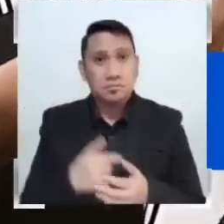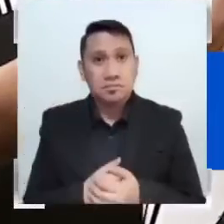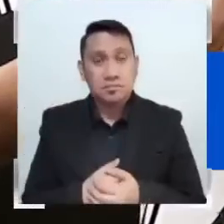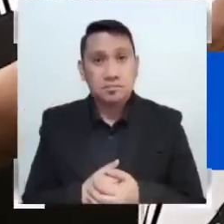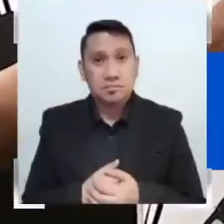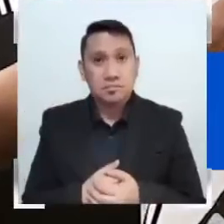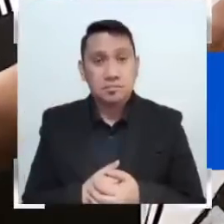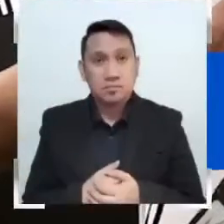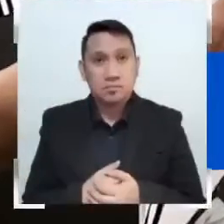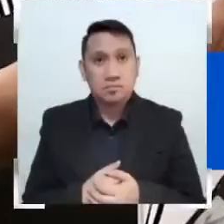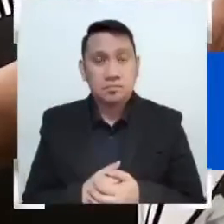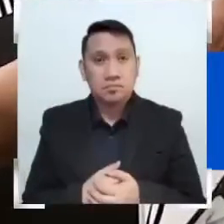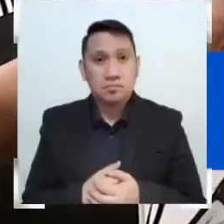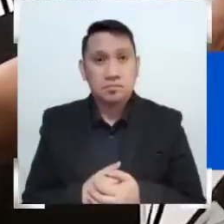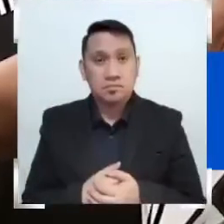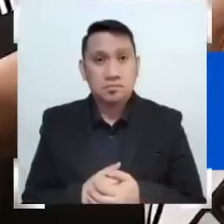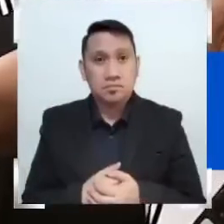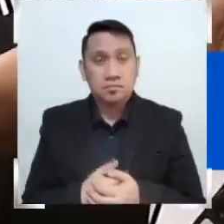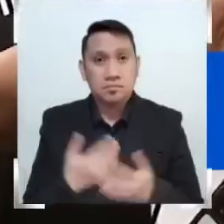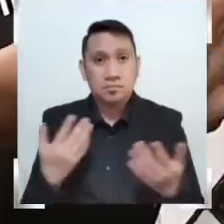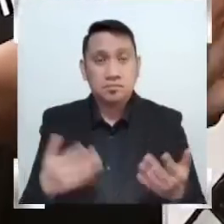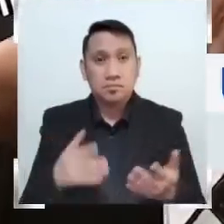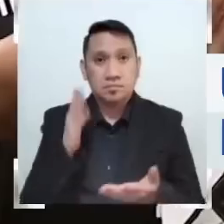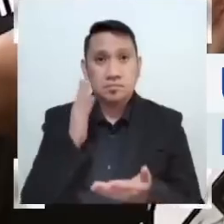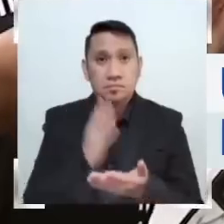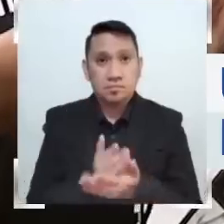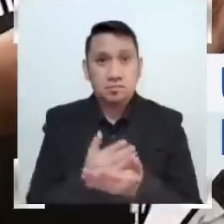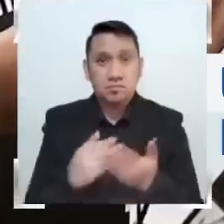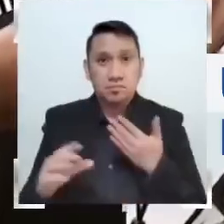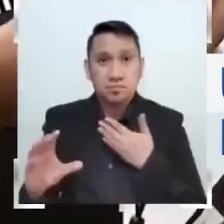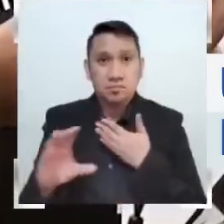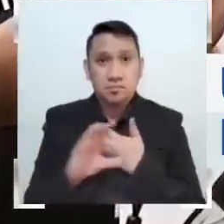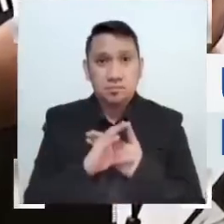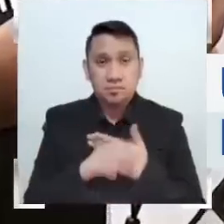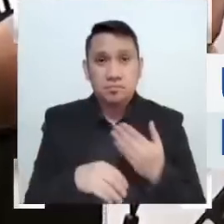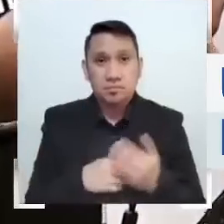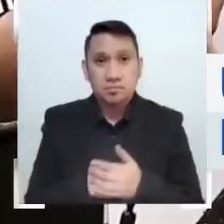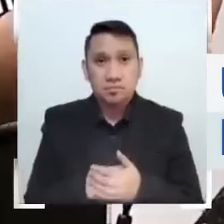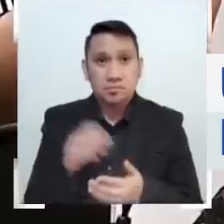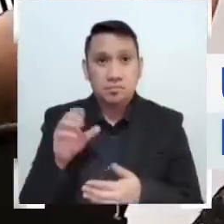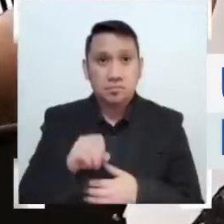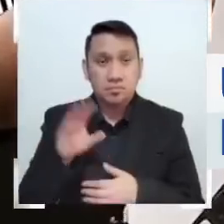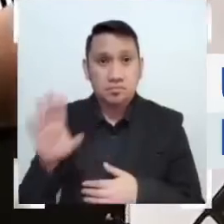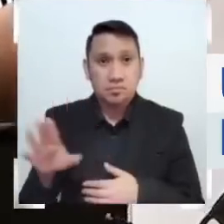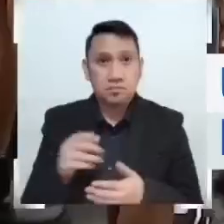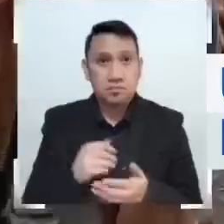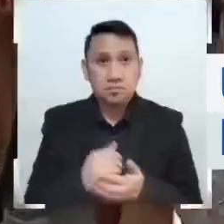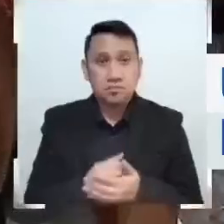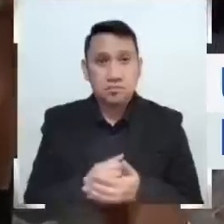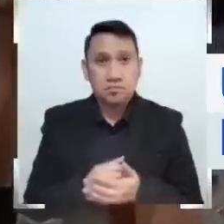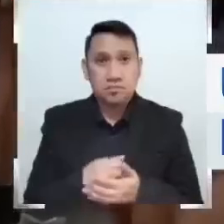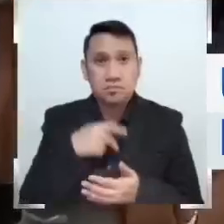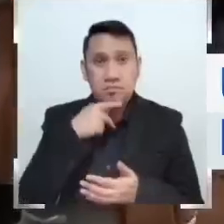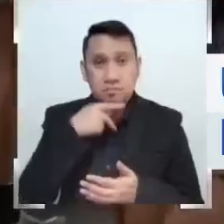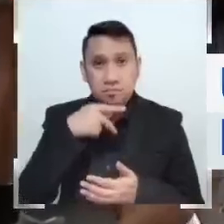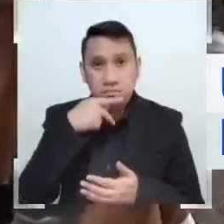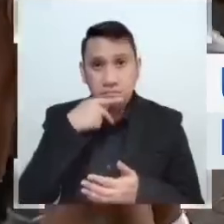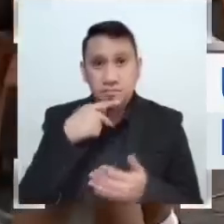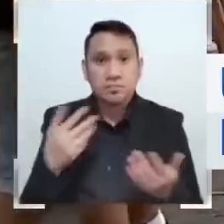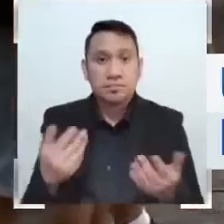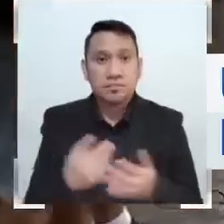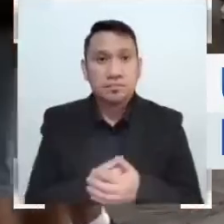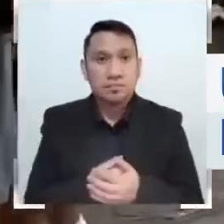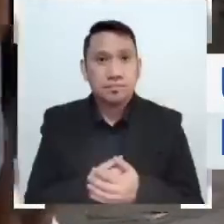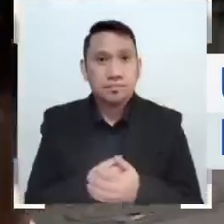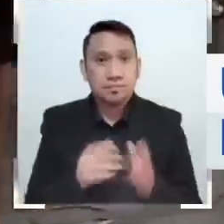wage. Wakasan ang kontraktualisasyon. Ibasura ang right-sizing at privatization. Payapa namang